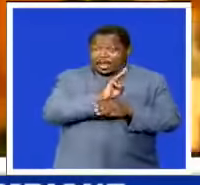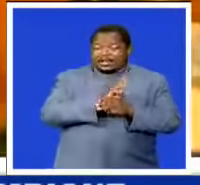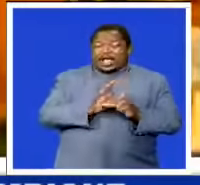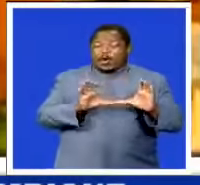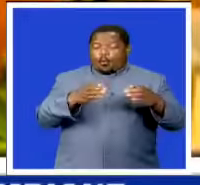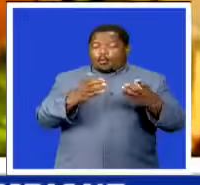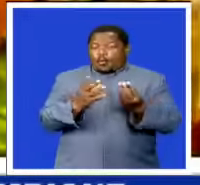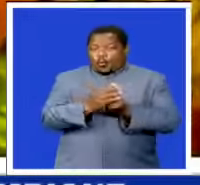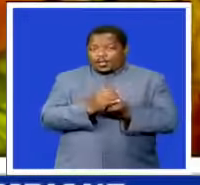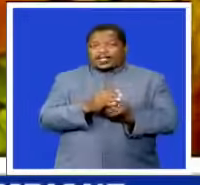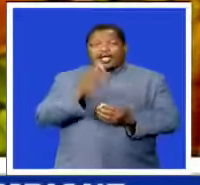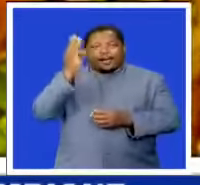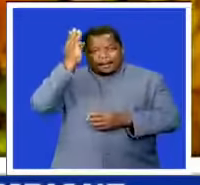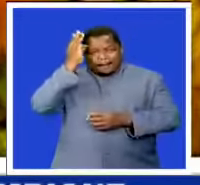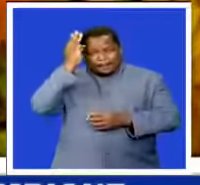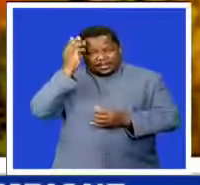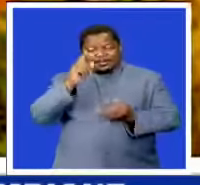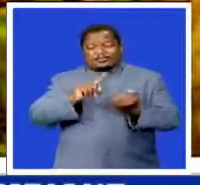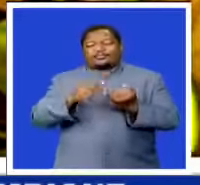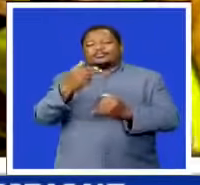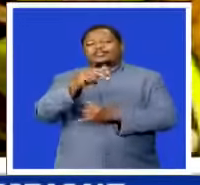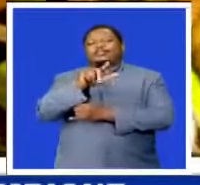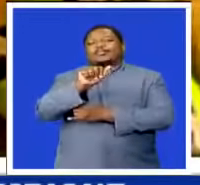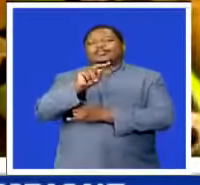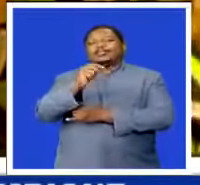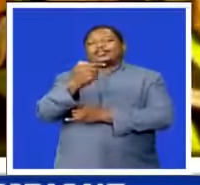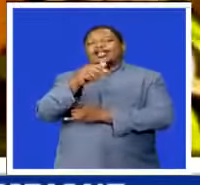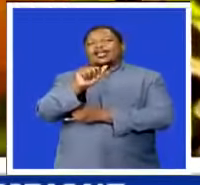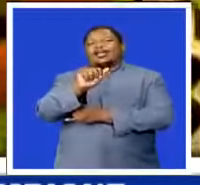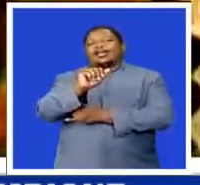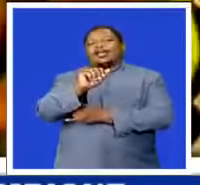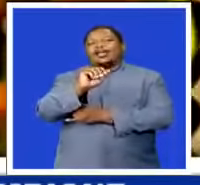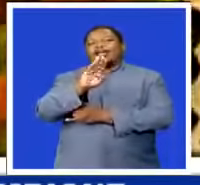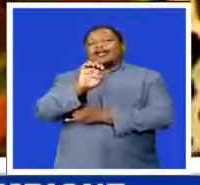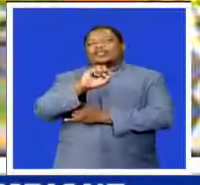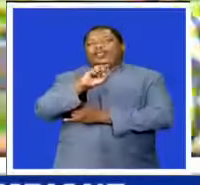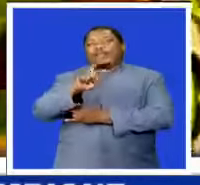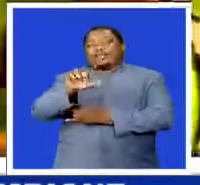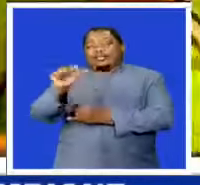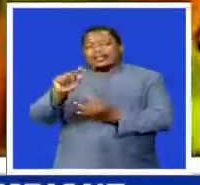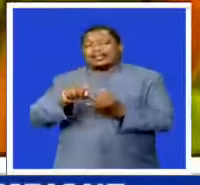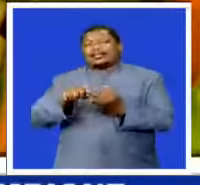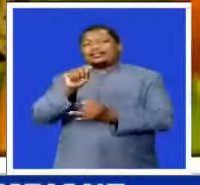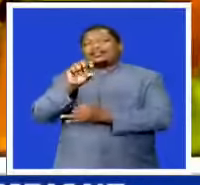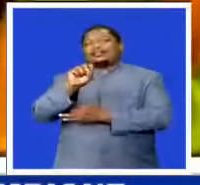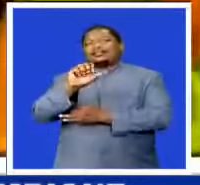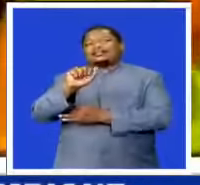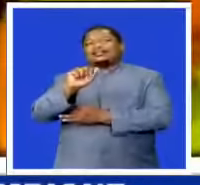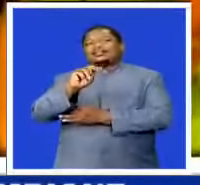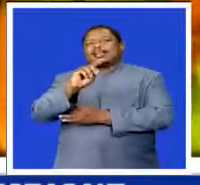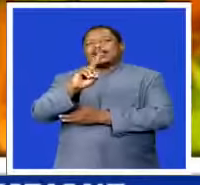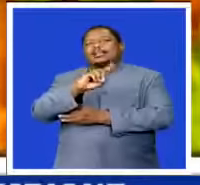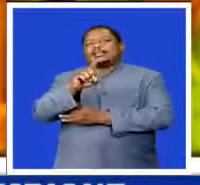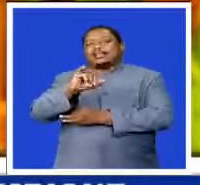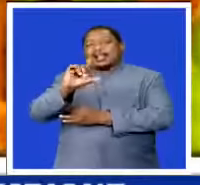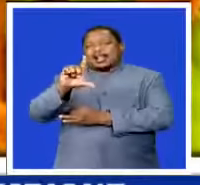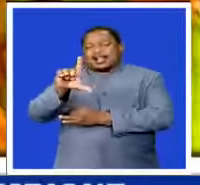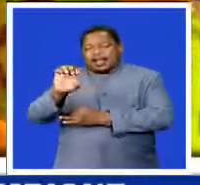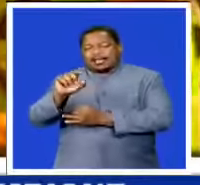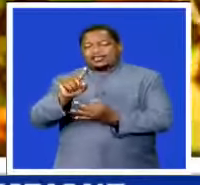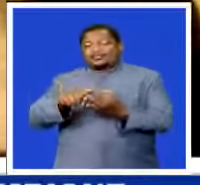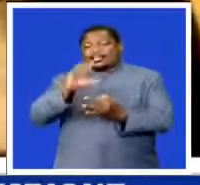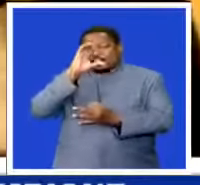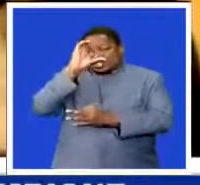ithanzile shifunza bangkhulu Simelane nendvuna yembuso David Ngamphalala lobika kwetindzabeni ngisandile makhanya enhlokodolo